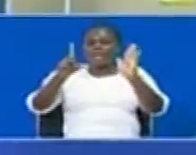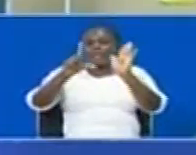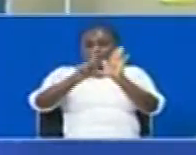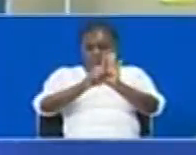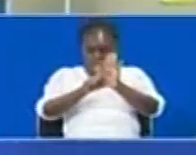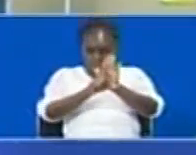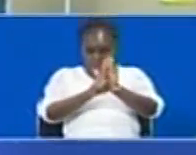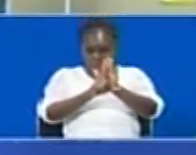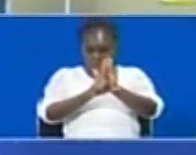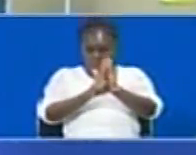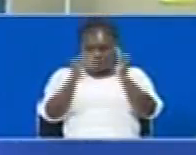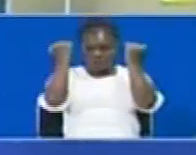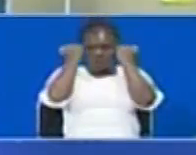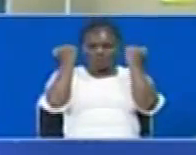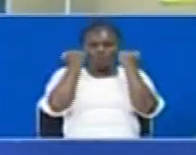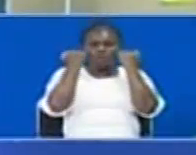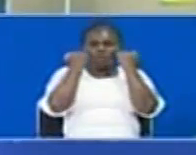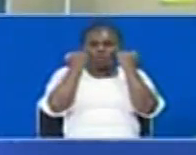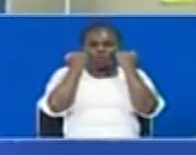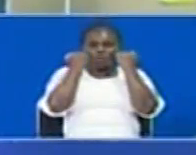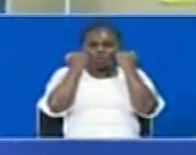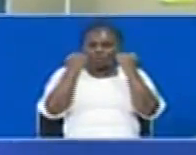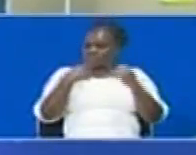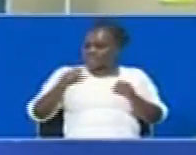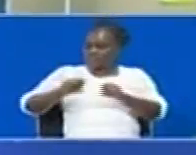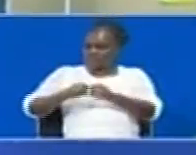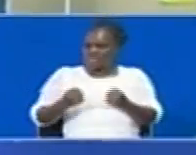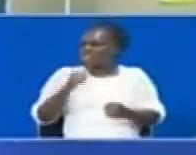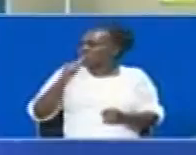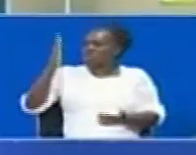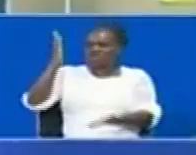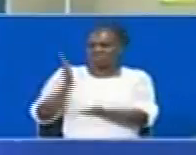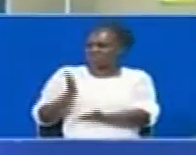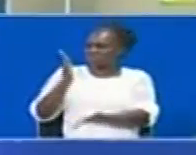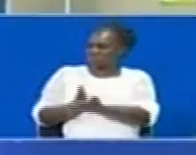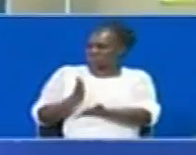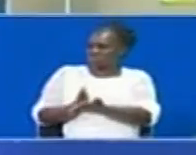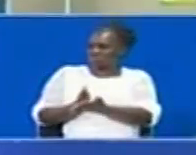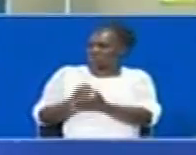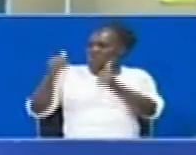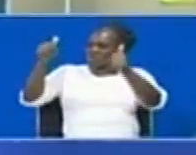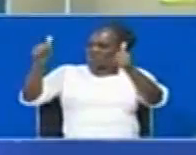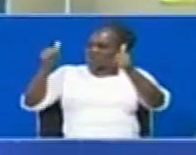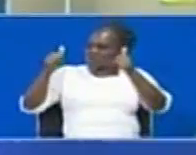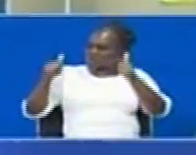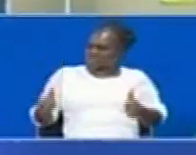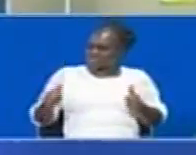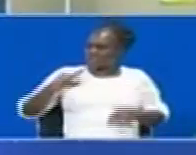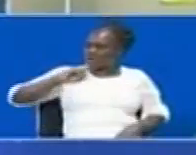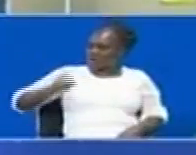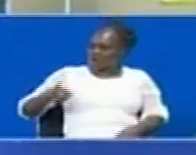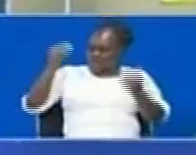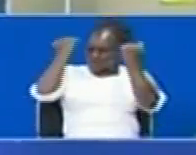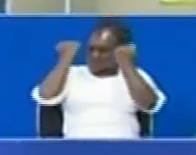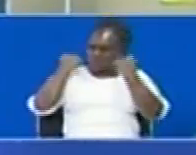ambazo mahakama inasema chama chetu kilivunja si ukweli, manake ile notisi ama maagizo ya mahakama